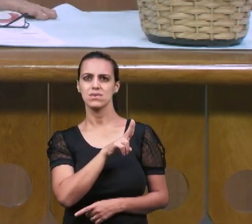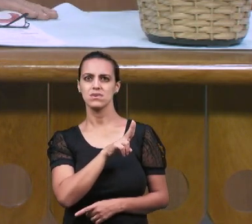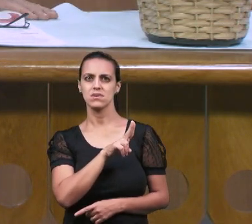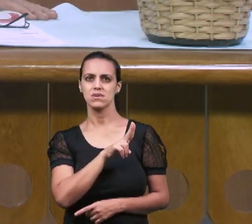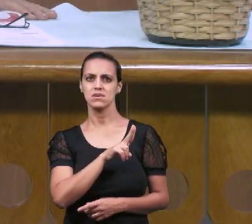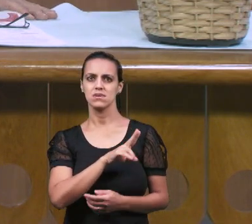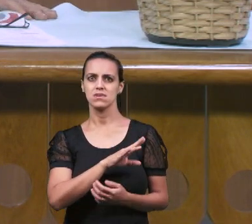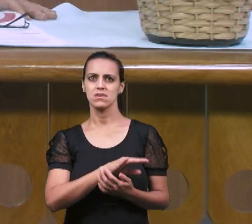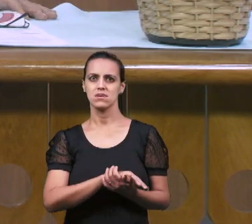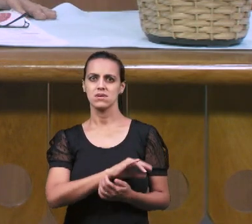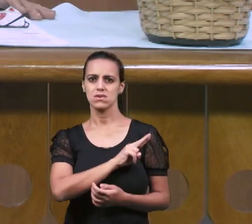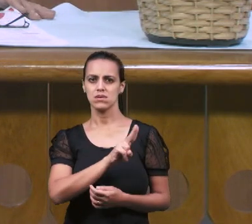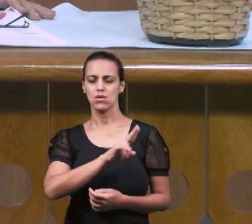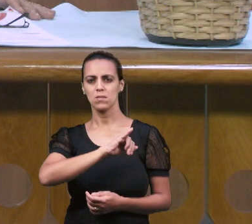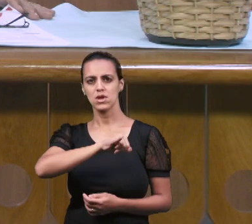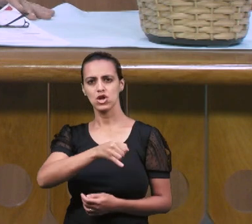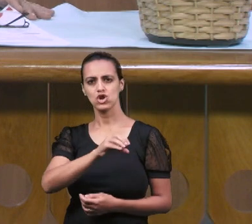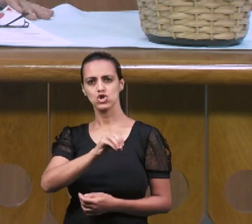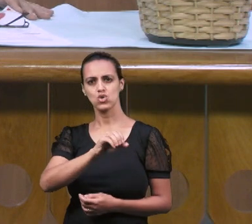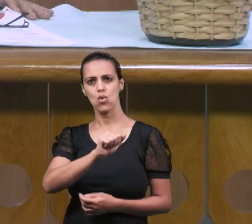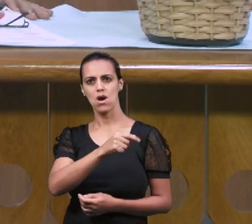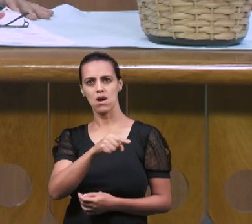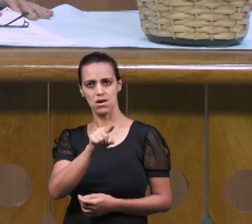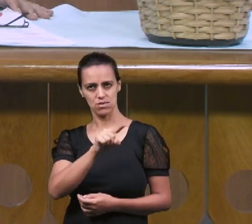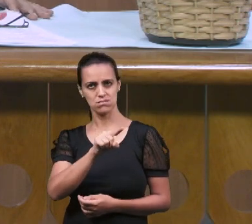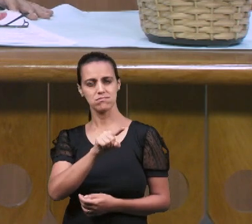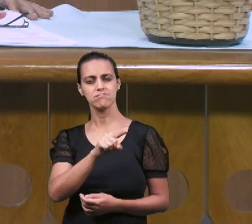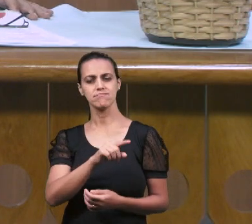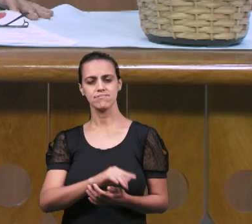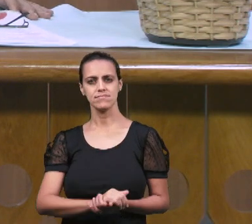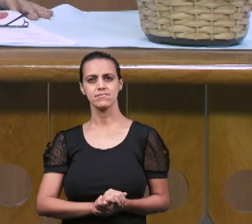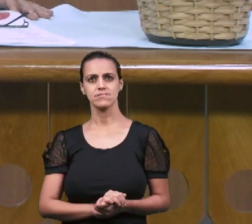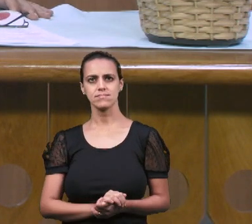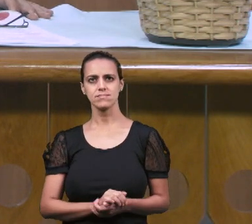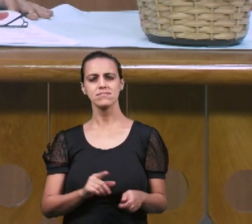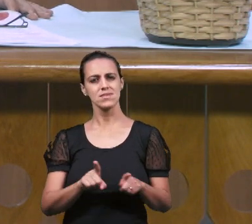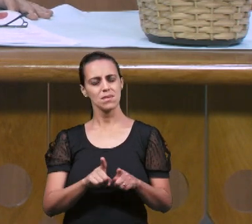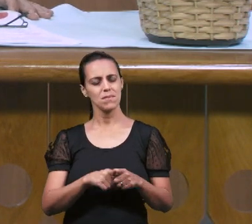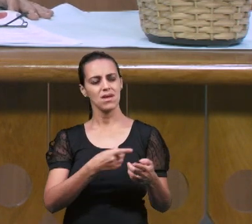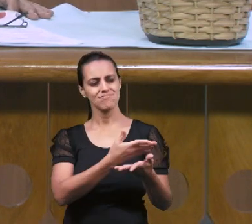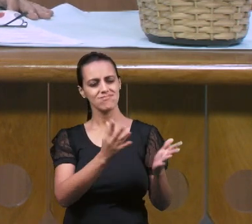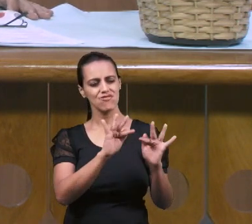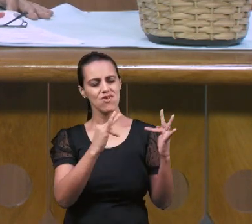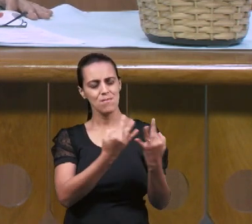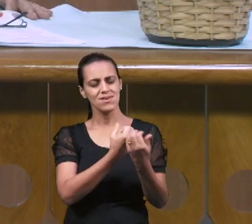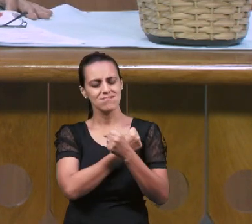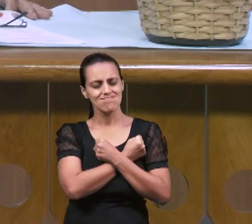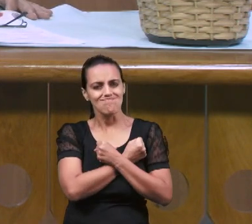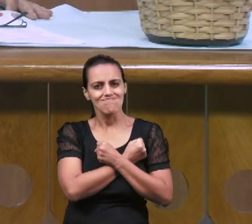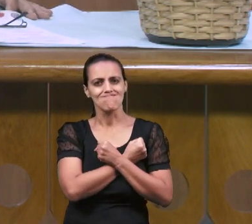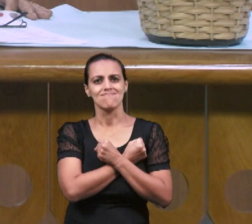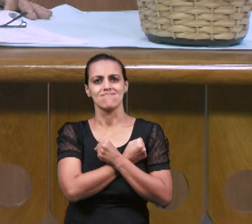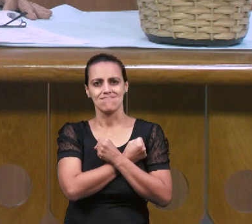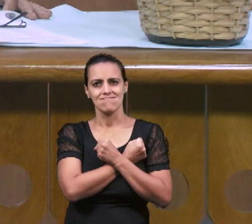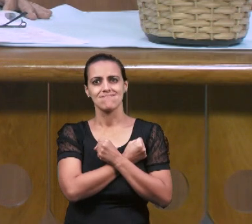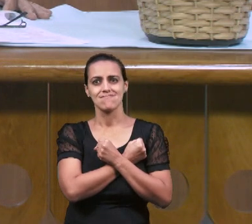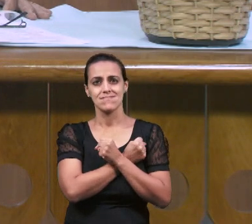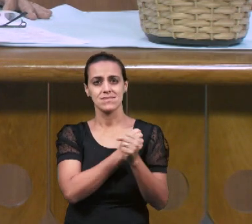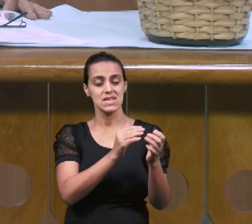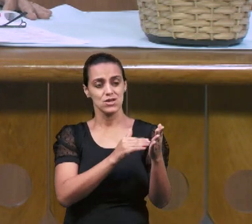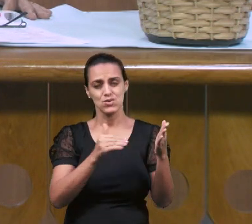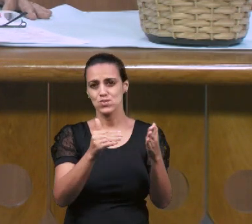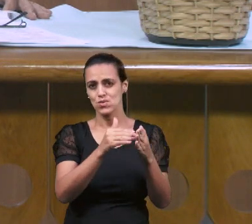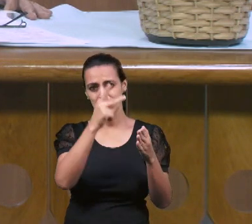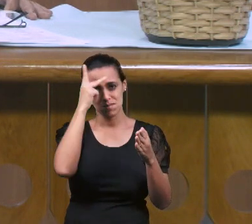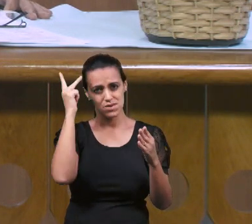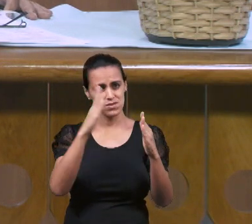Le pasteur Jean Daora. Aussi, Bahia, nos salutations fraternelles à la famille et toute l'Église, la